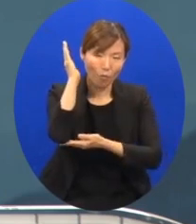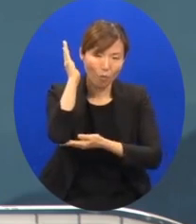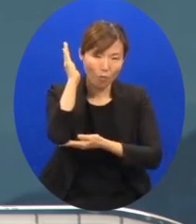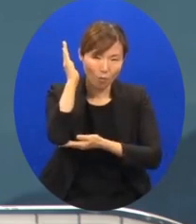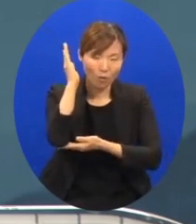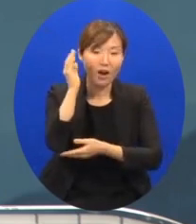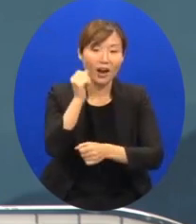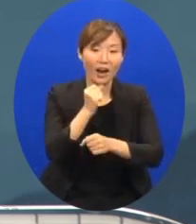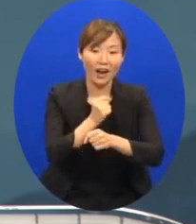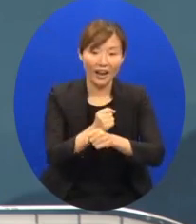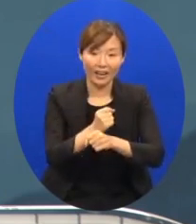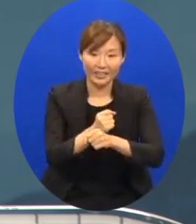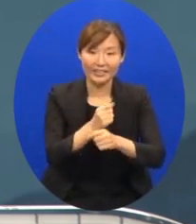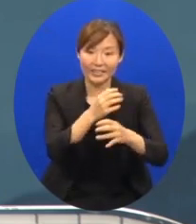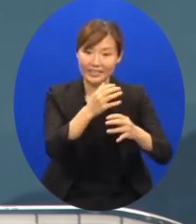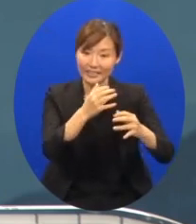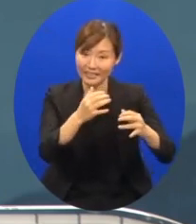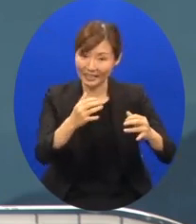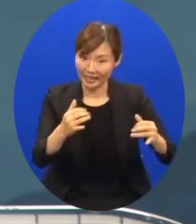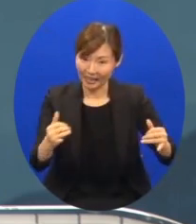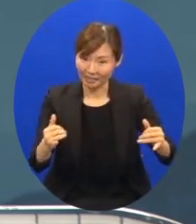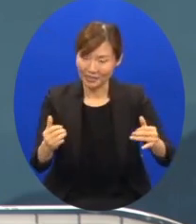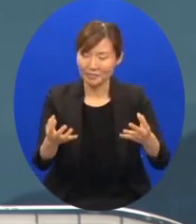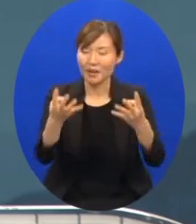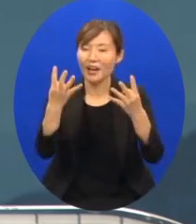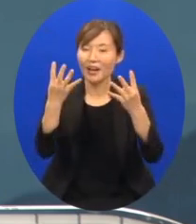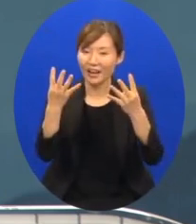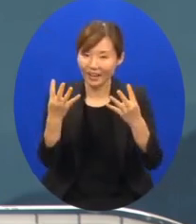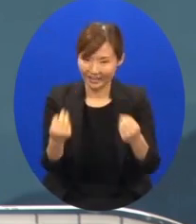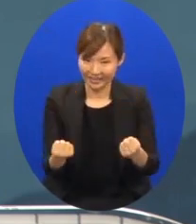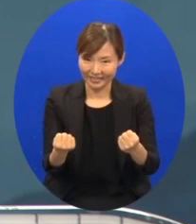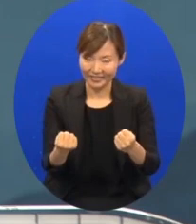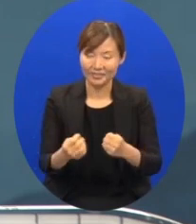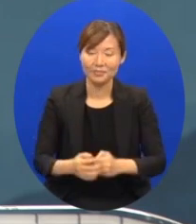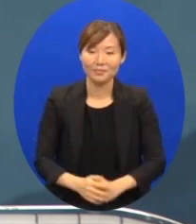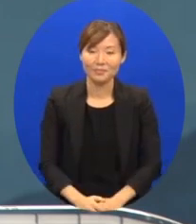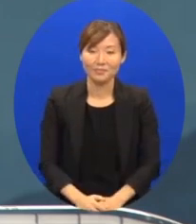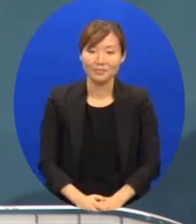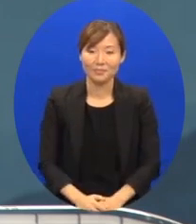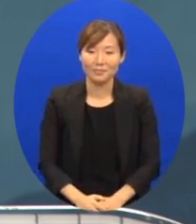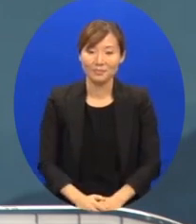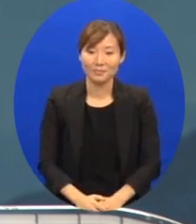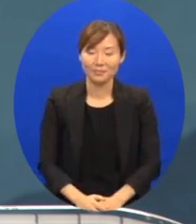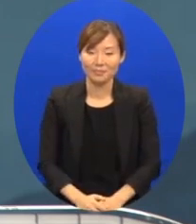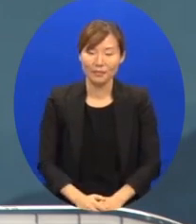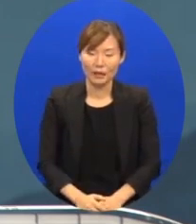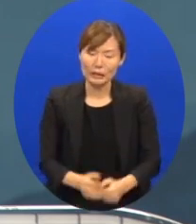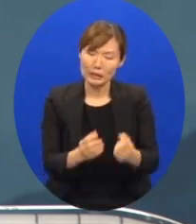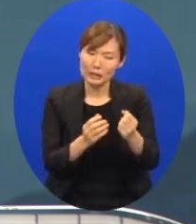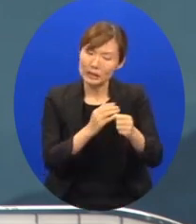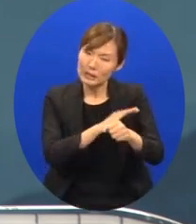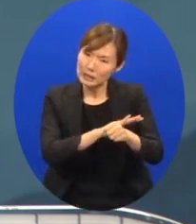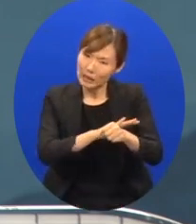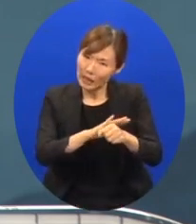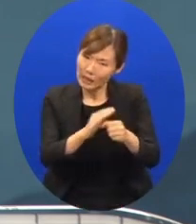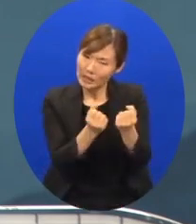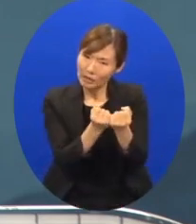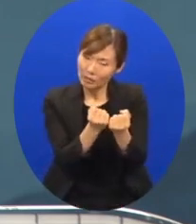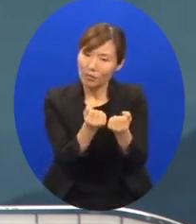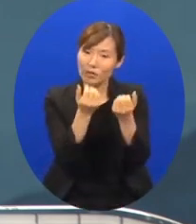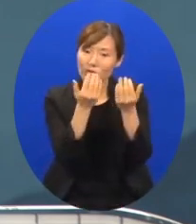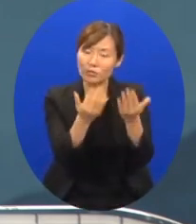예수님의 십자가의 복음을 헬라 철학적인 개념으로 그들에게 좀 잘 설명해 보려고